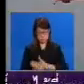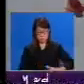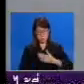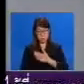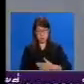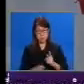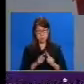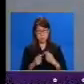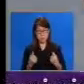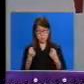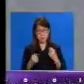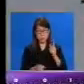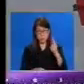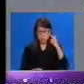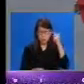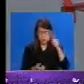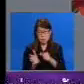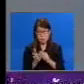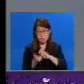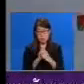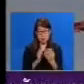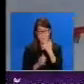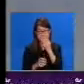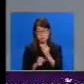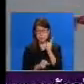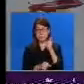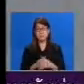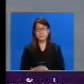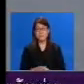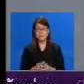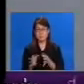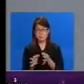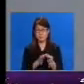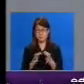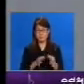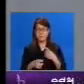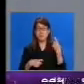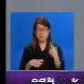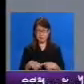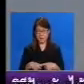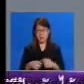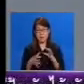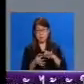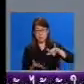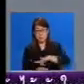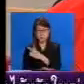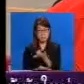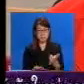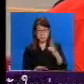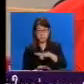และมีไหวพริบในการแก้ไขสถานการณ์ได้เป็นอย่างดีย ากกว่าแน่นอนครับเพราะว่าคำว่าการบินผัดแผลงคือการบิน